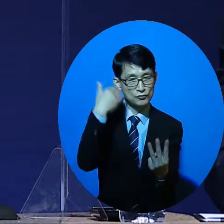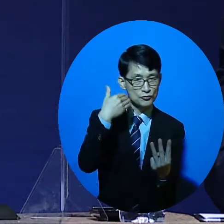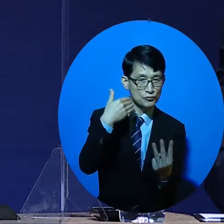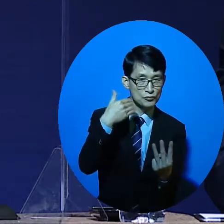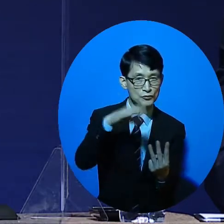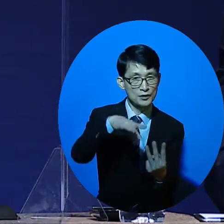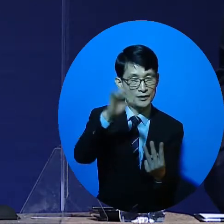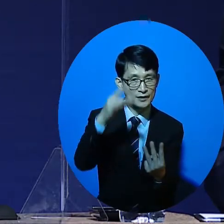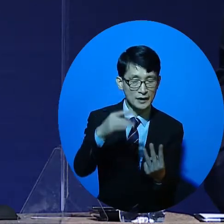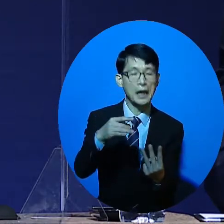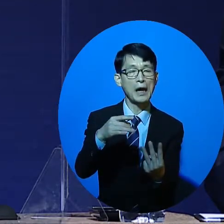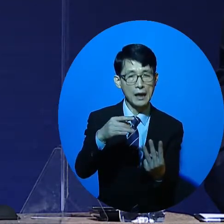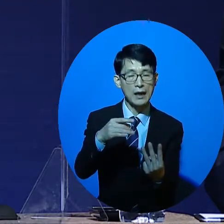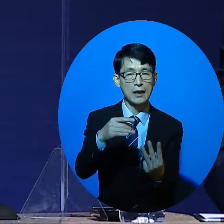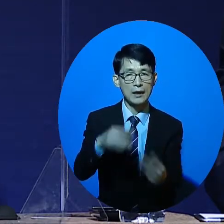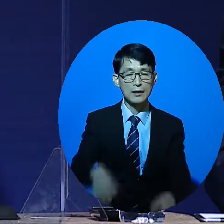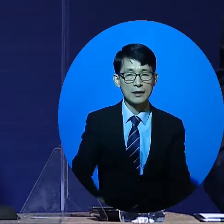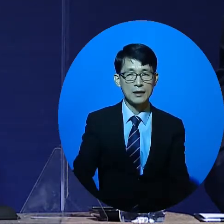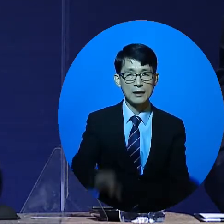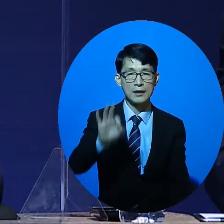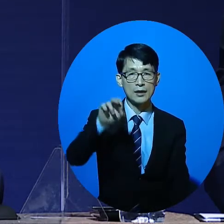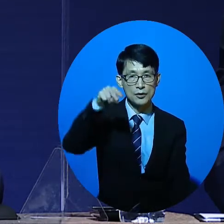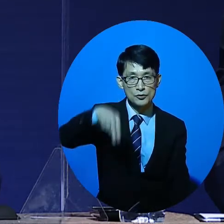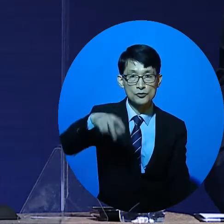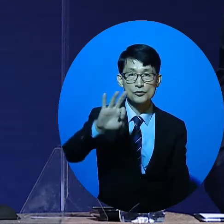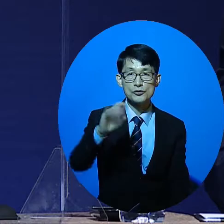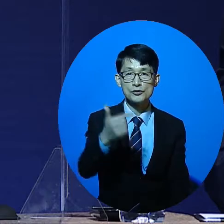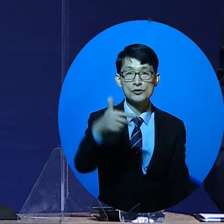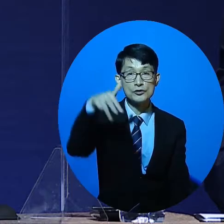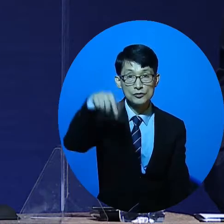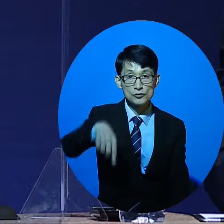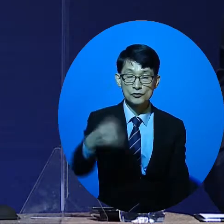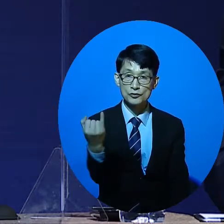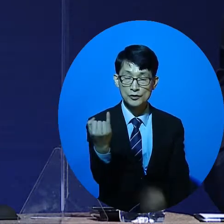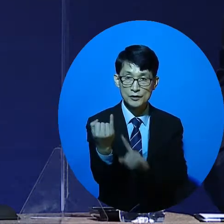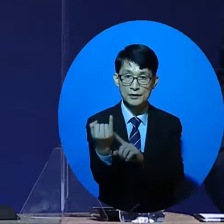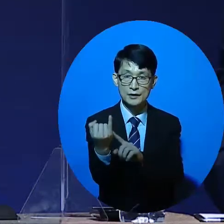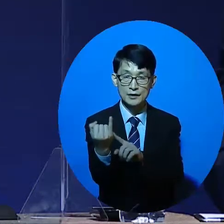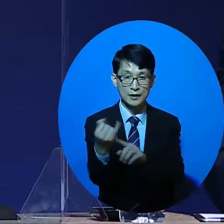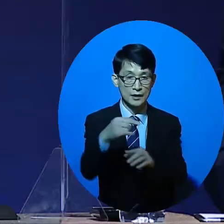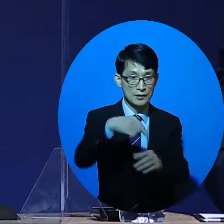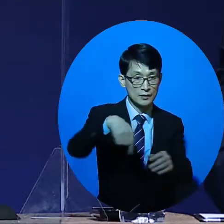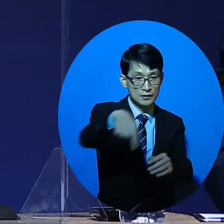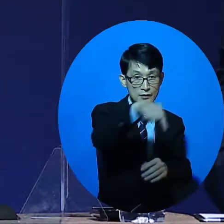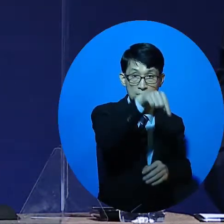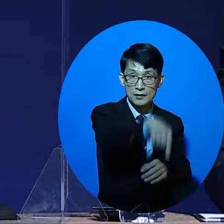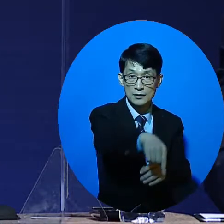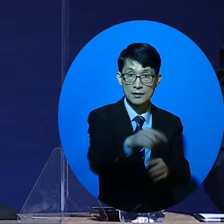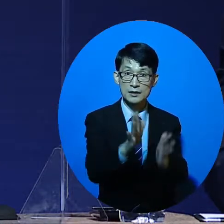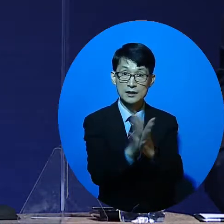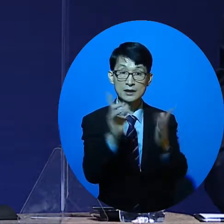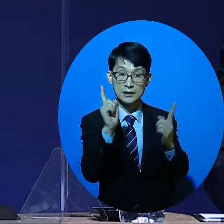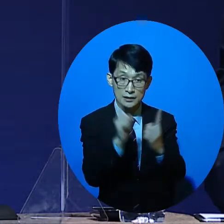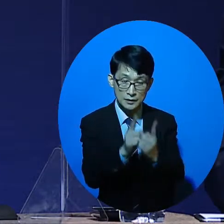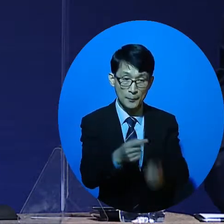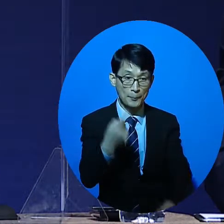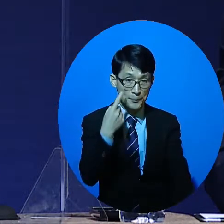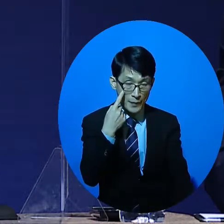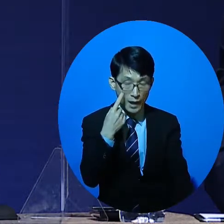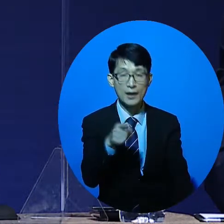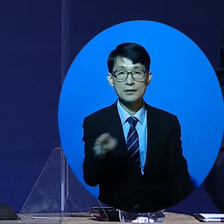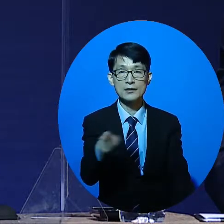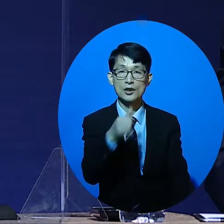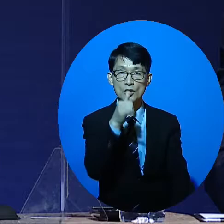해봤는데 사실 이제 유은주 사무국장님은 현장에서 직접적인 현장을 하는 부분이고요. 사실